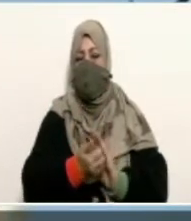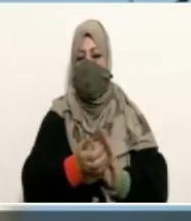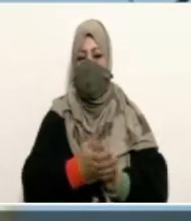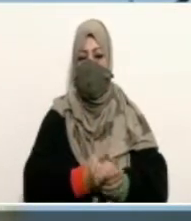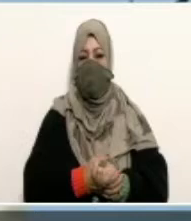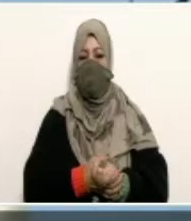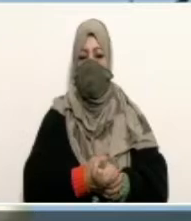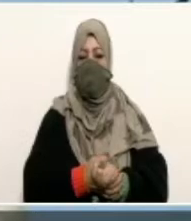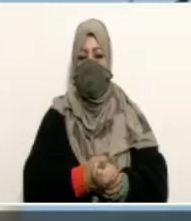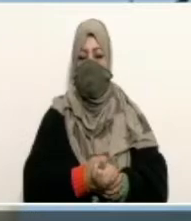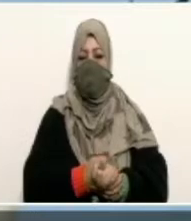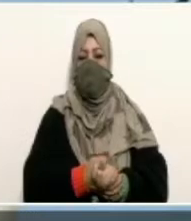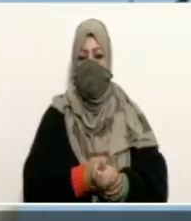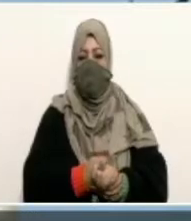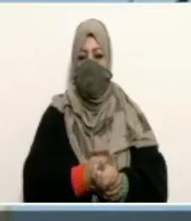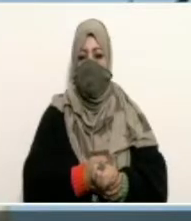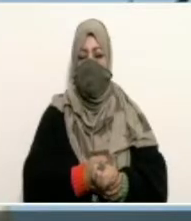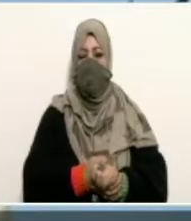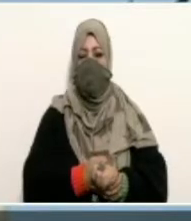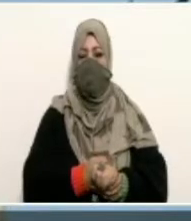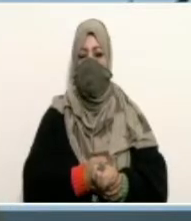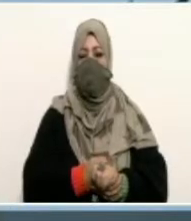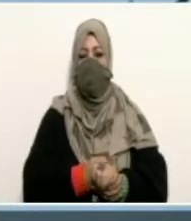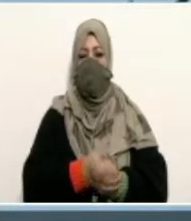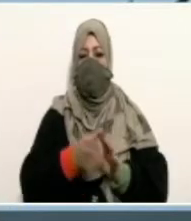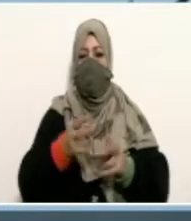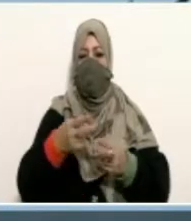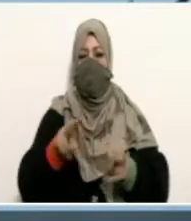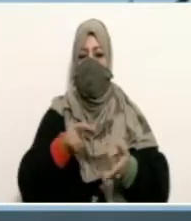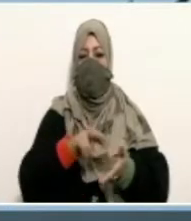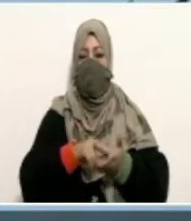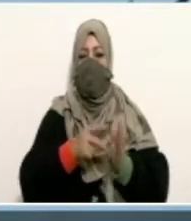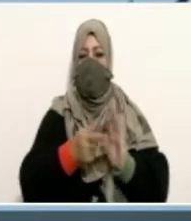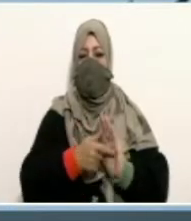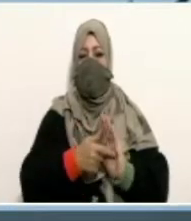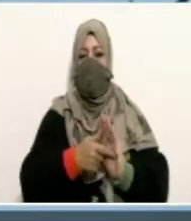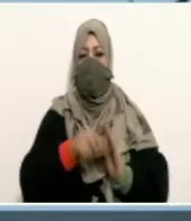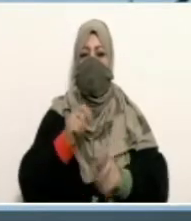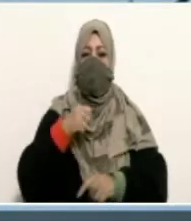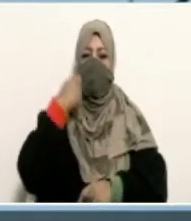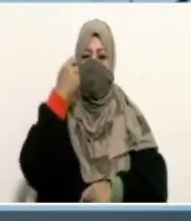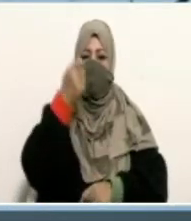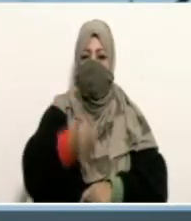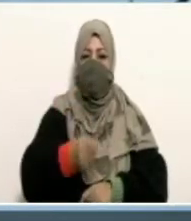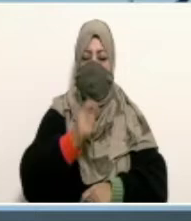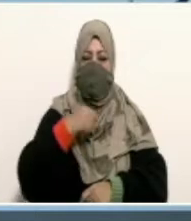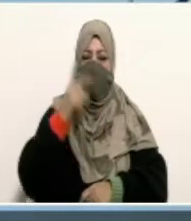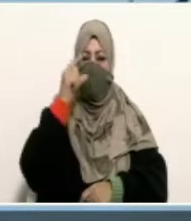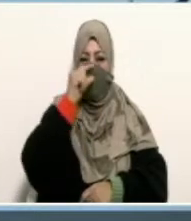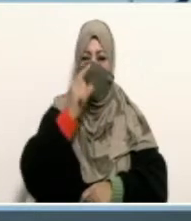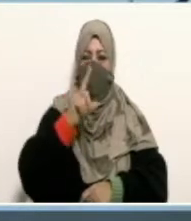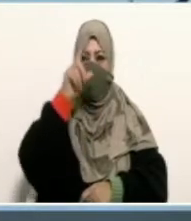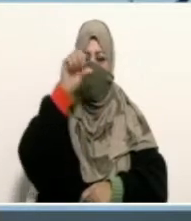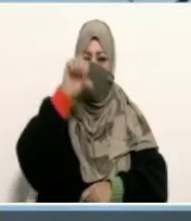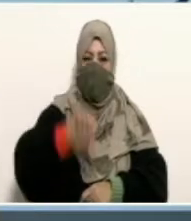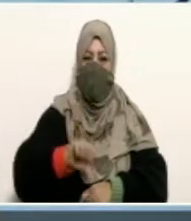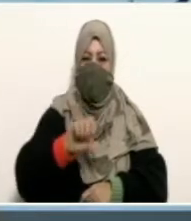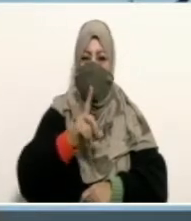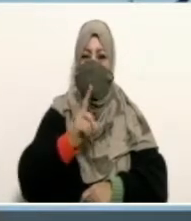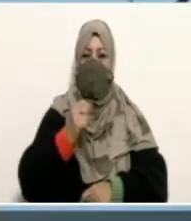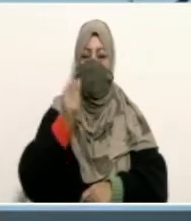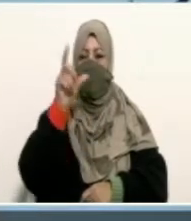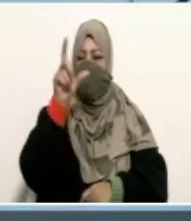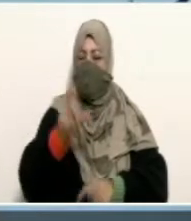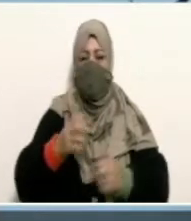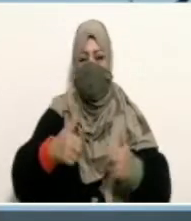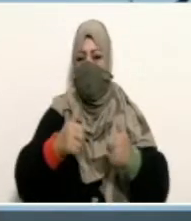إذا هنا في مسألة يعني إعطاء الكفارة يعني لمجموعة واحدة من الناس جائز، قلنا تجمع هذه